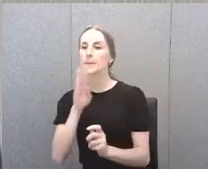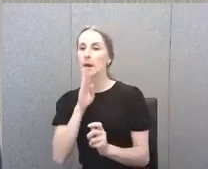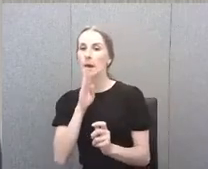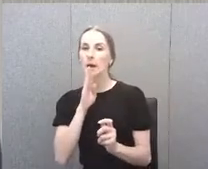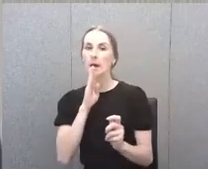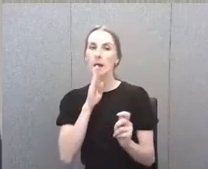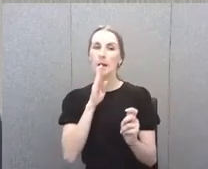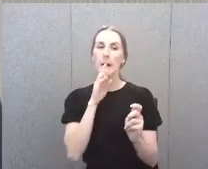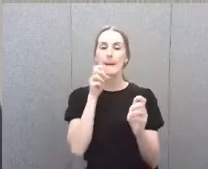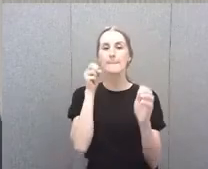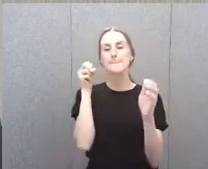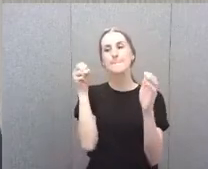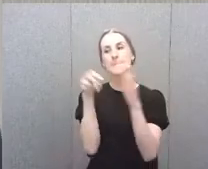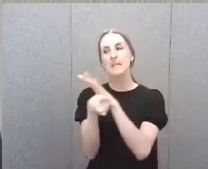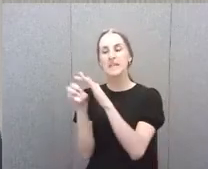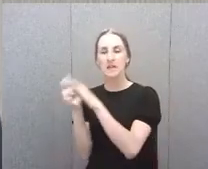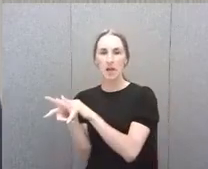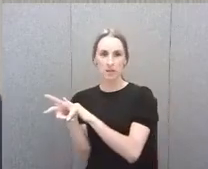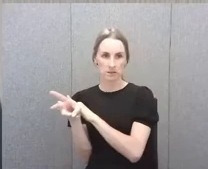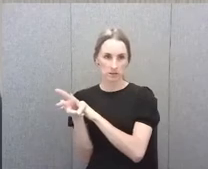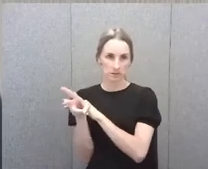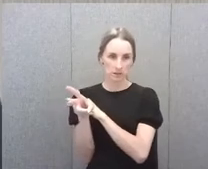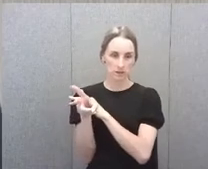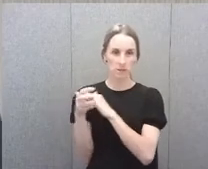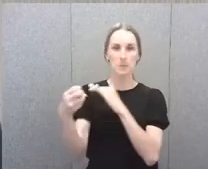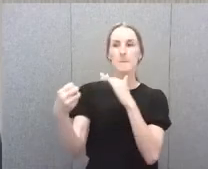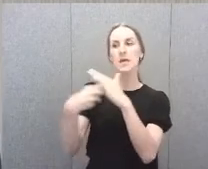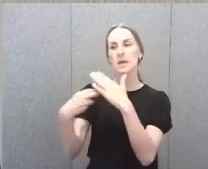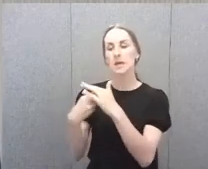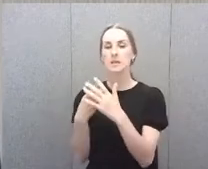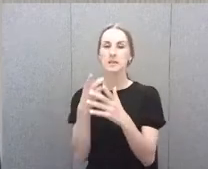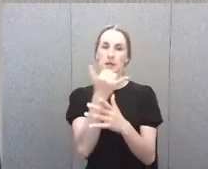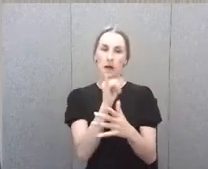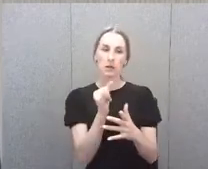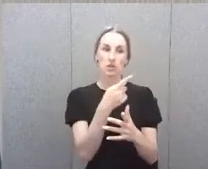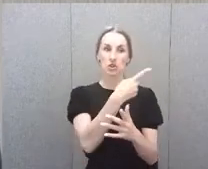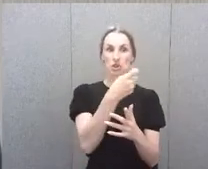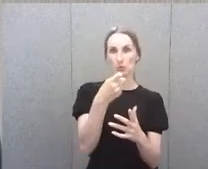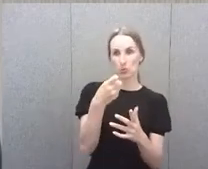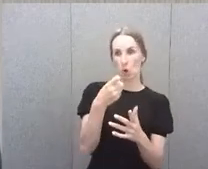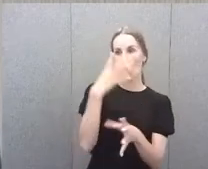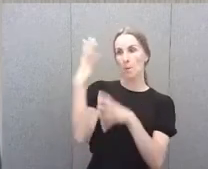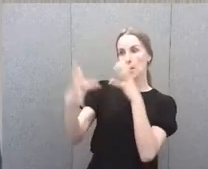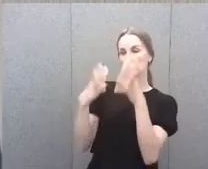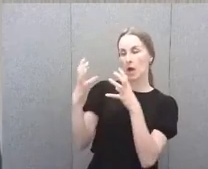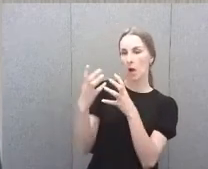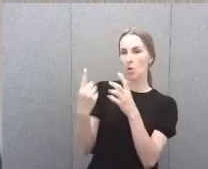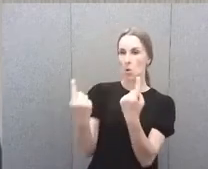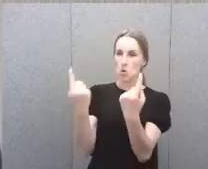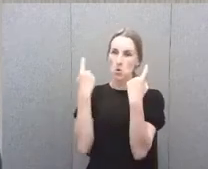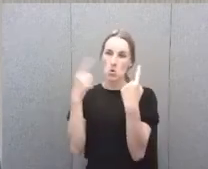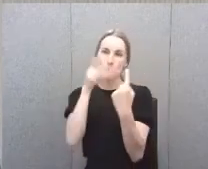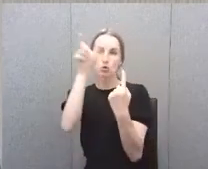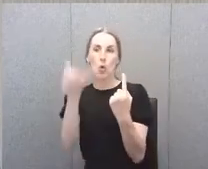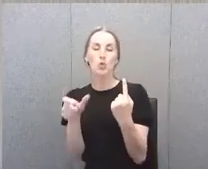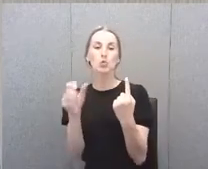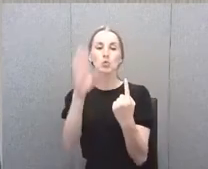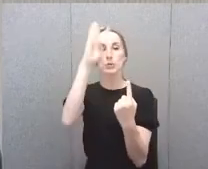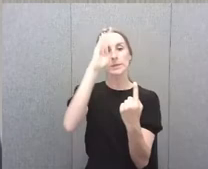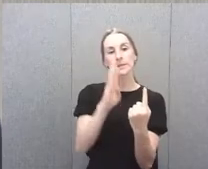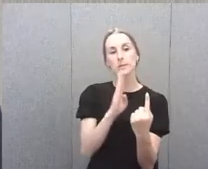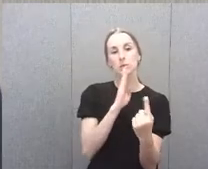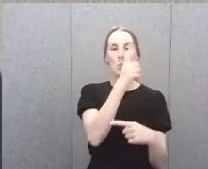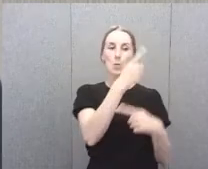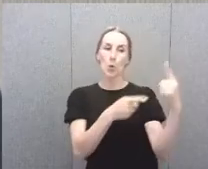по борьбе с торговлей женщинами и девочками. А политиков